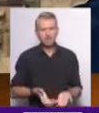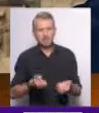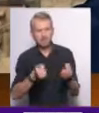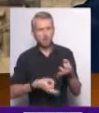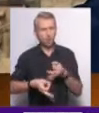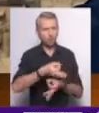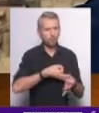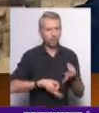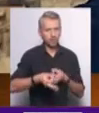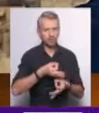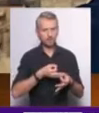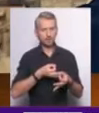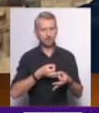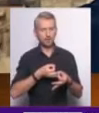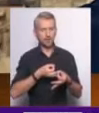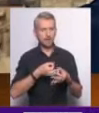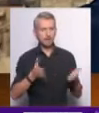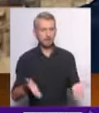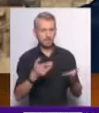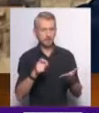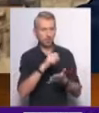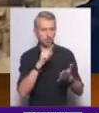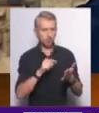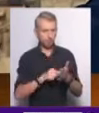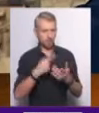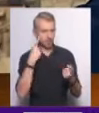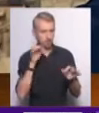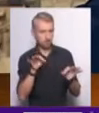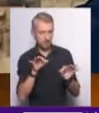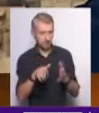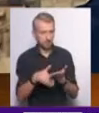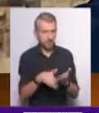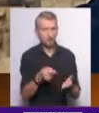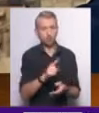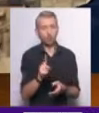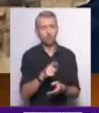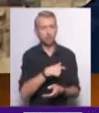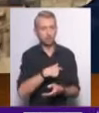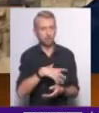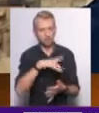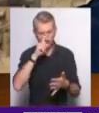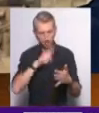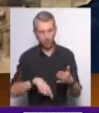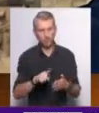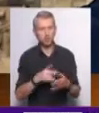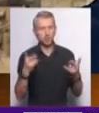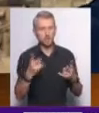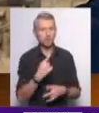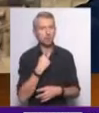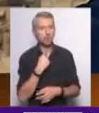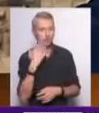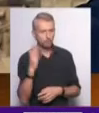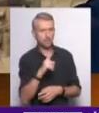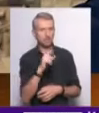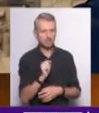обговорення, підняття цього питання в медіа сприяли тому, що депутати були переконані, що треба проголосувати